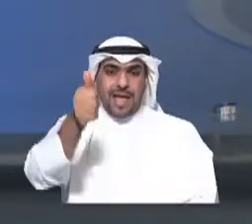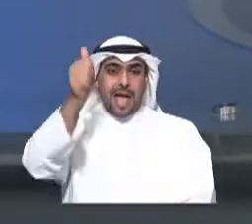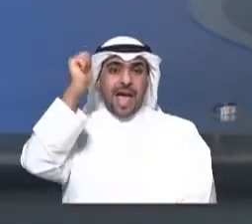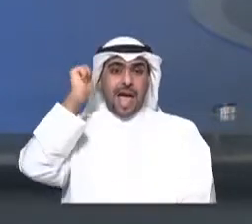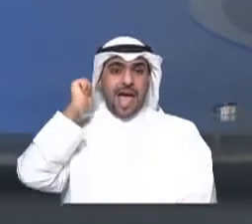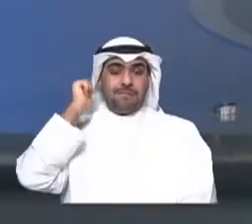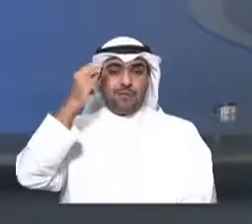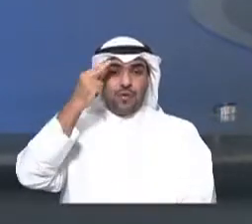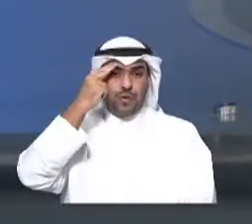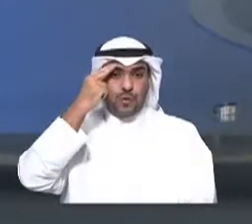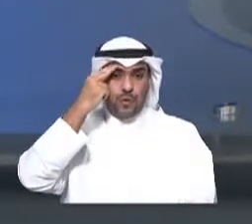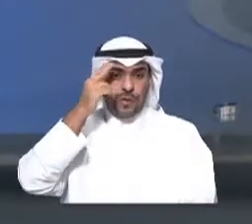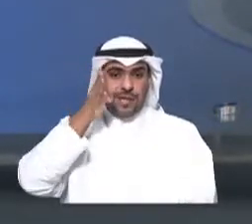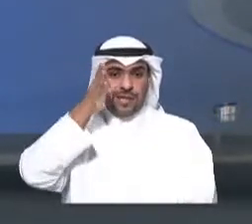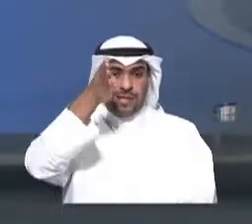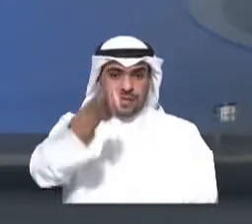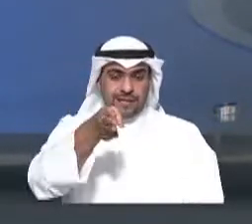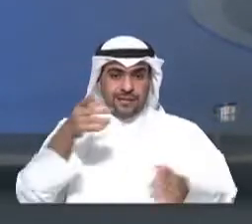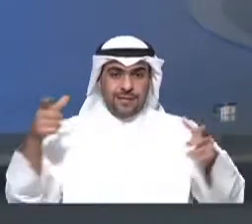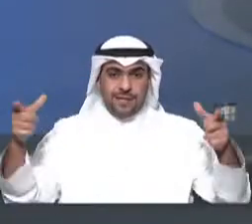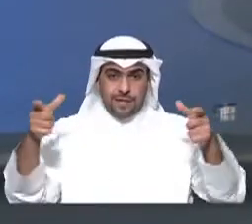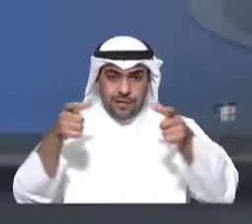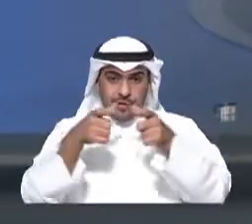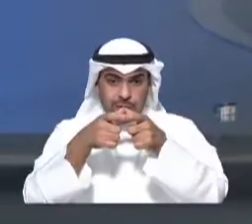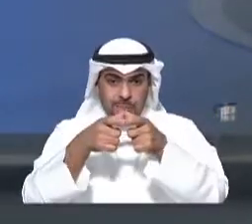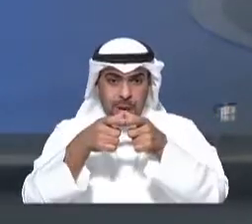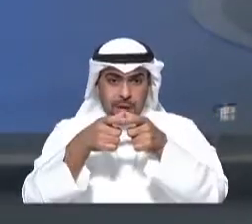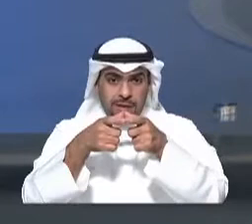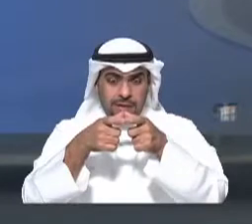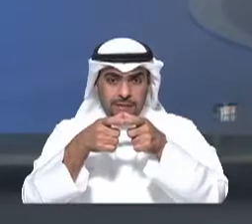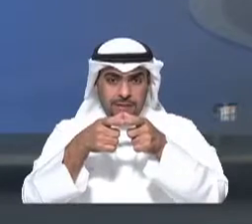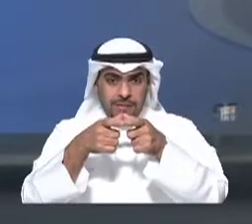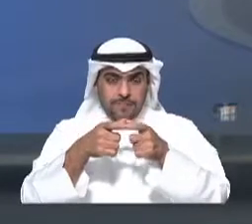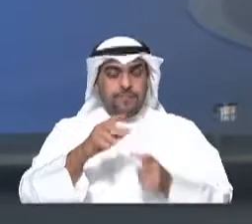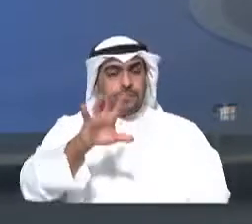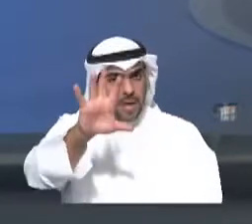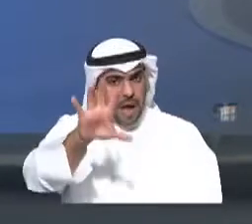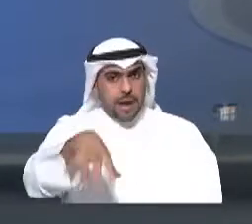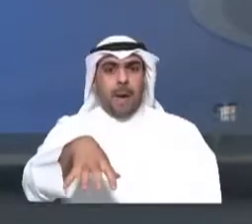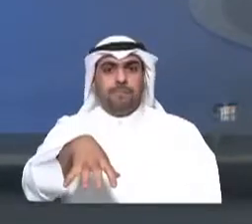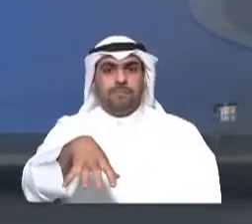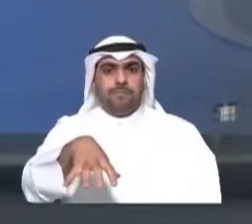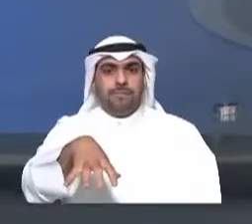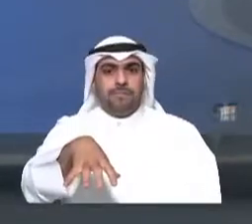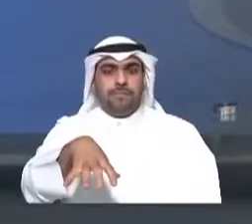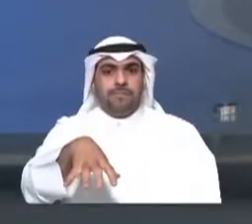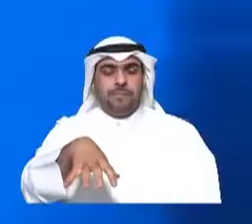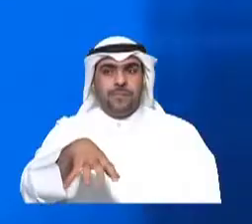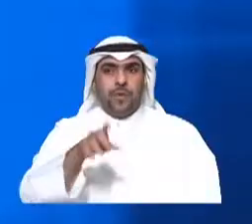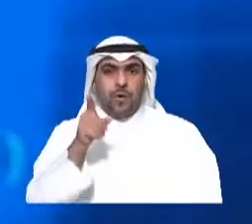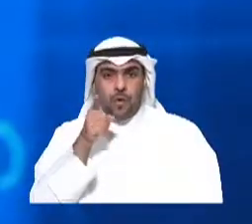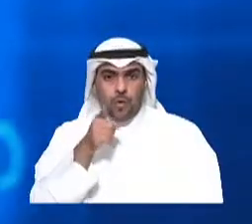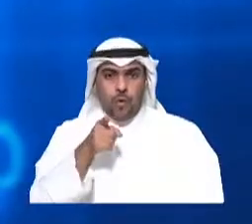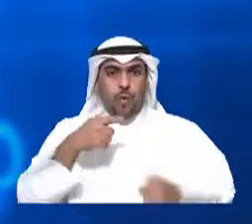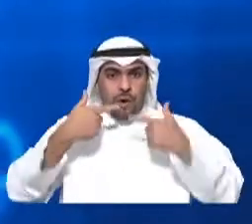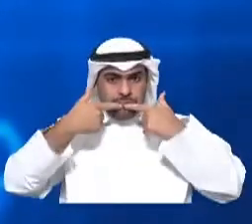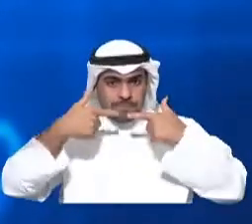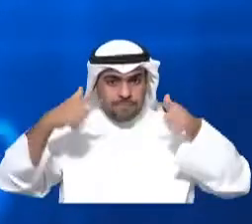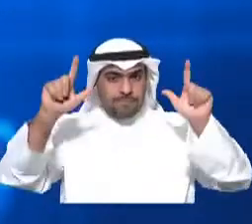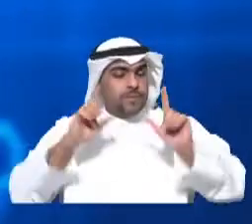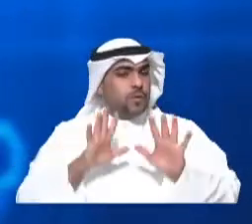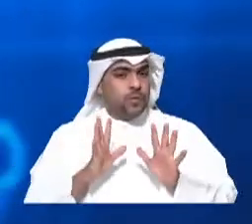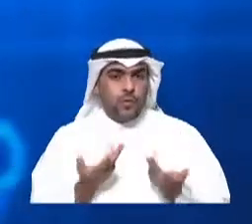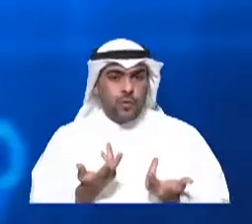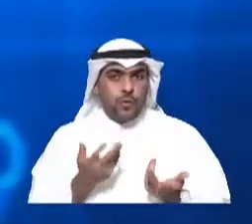مشعل الأحمد ولي العهد كانت تحمل مضامين كثيرة، كانت تحمل حقيقة خارطة الطريق للمنطقة